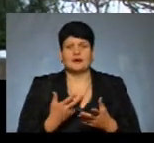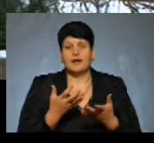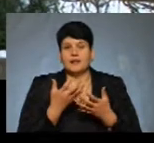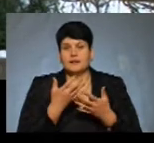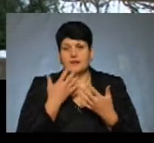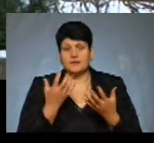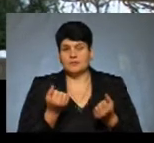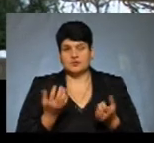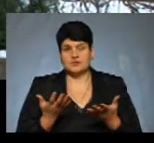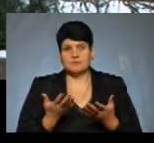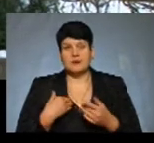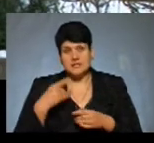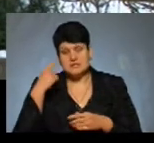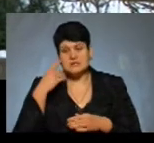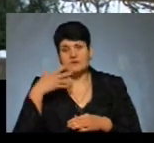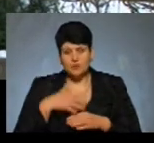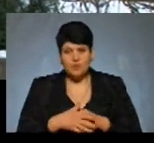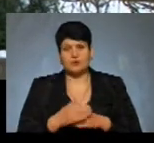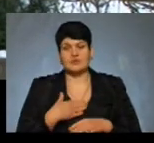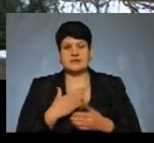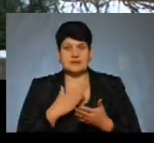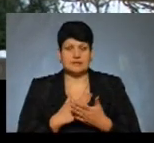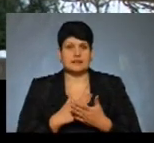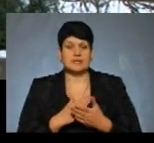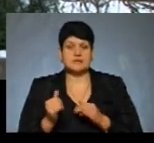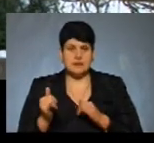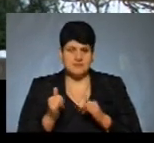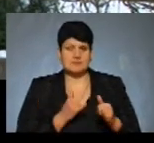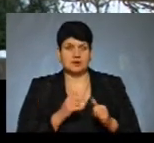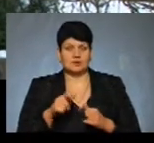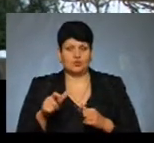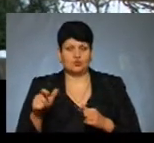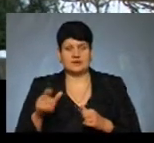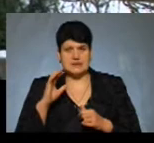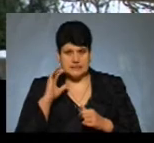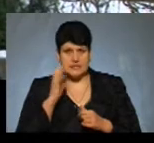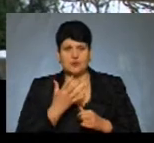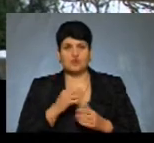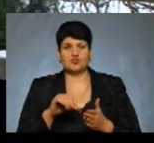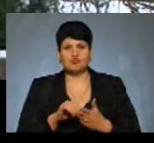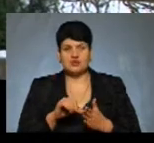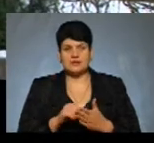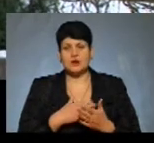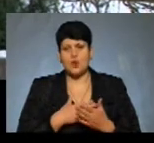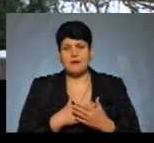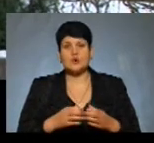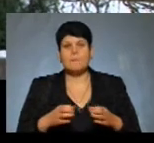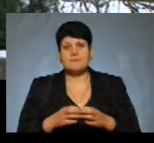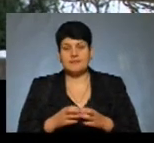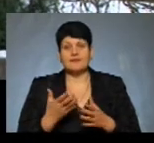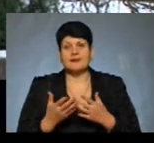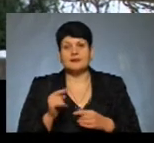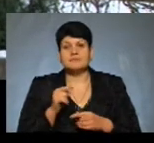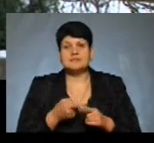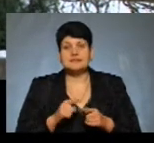це абсолютно ні. Ми свідомі, в нас є досить такі забезпечені, досить серйозні учасники в громадському об'єднанні, яких це